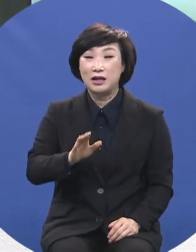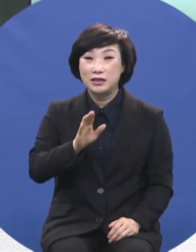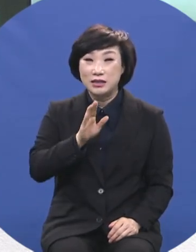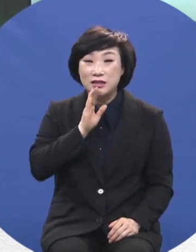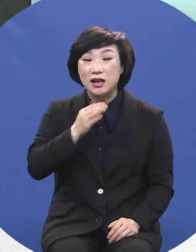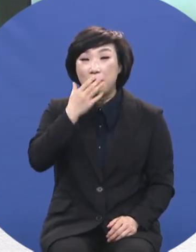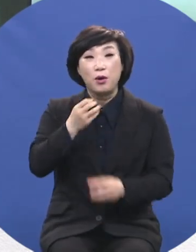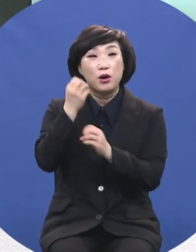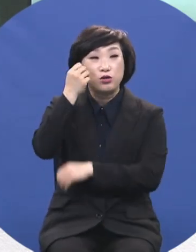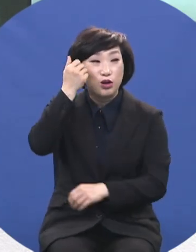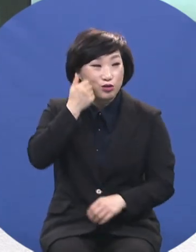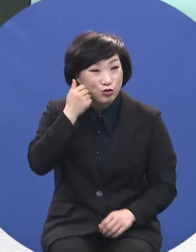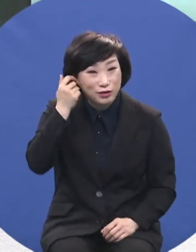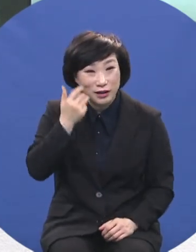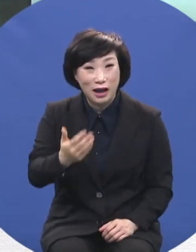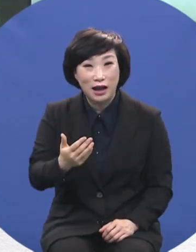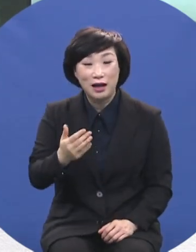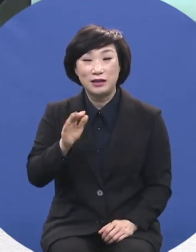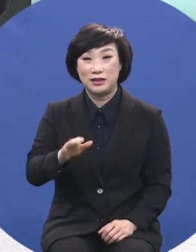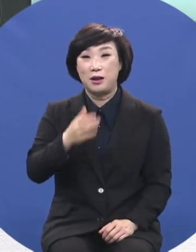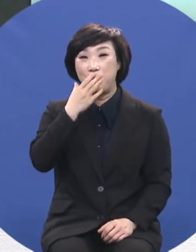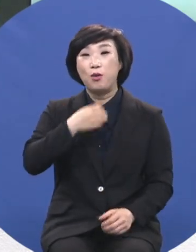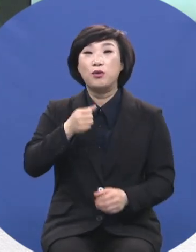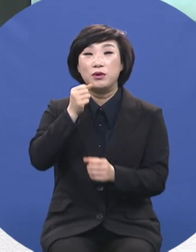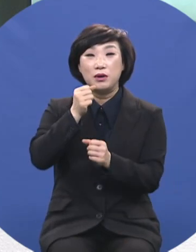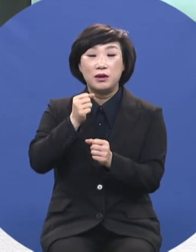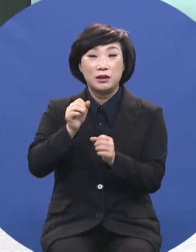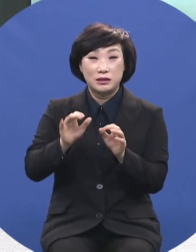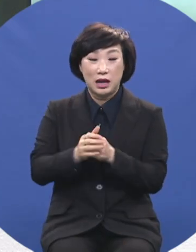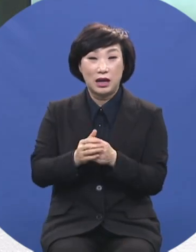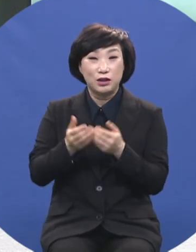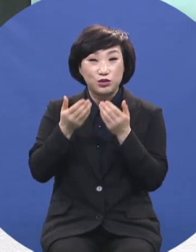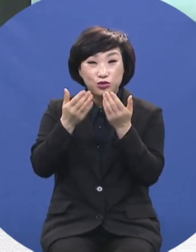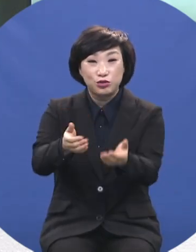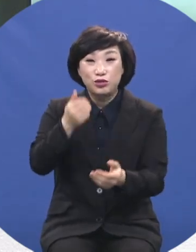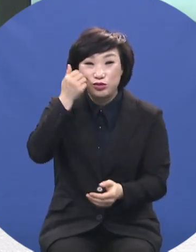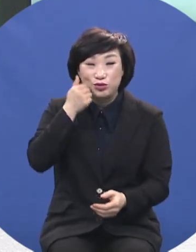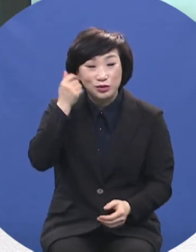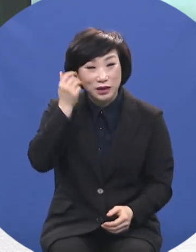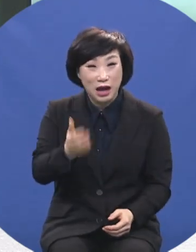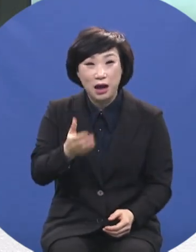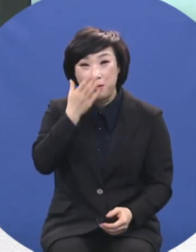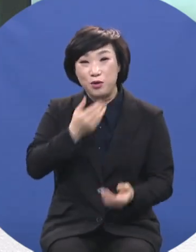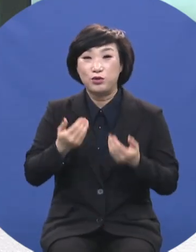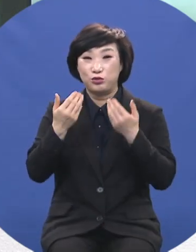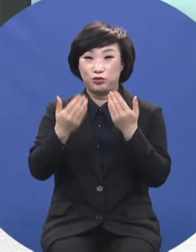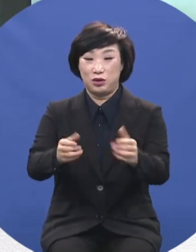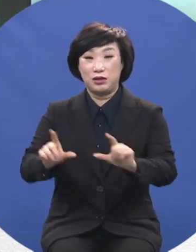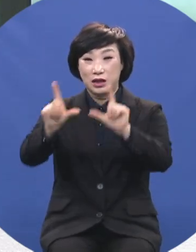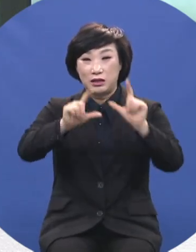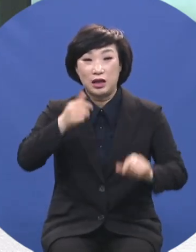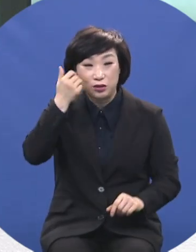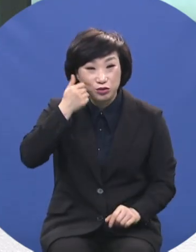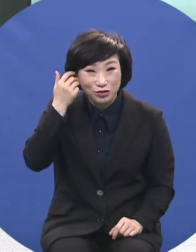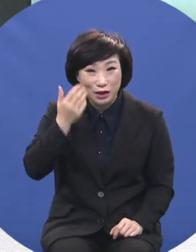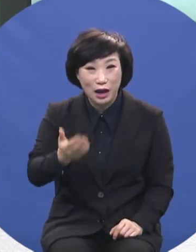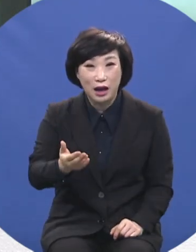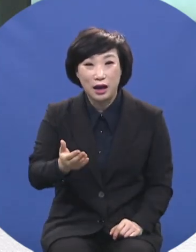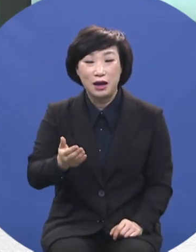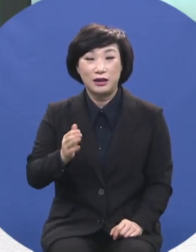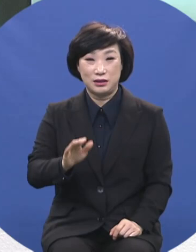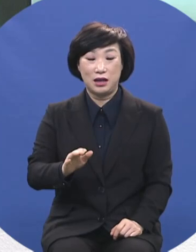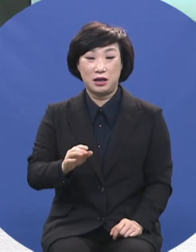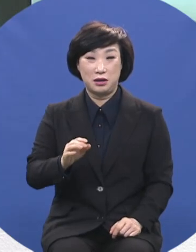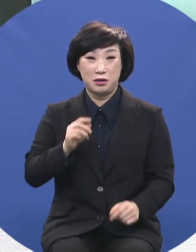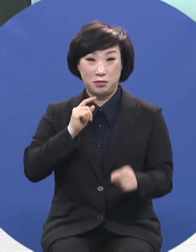복의 근원이신 분이? 누가 복을 선사하실 분이? 누가 복 주어 살게 하실 분이? 분이